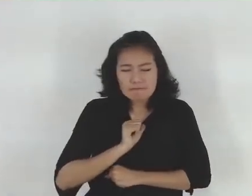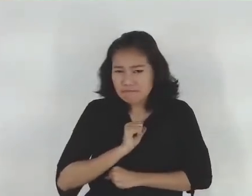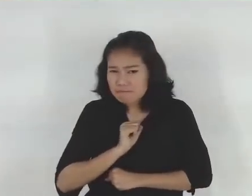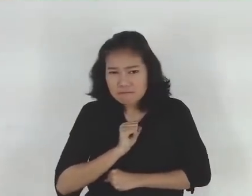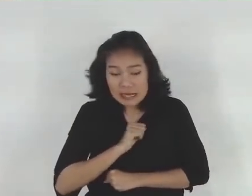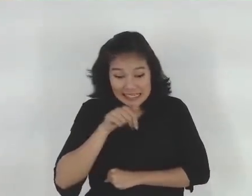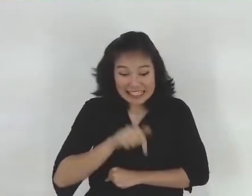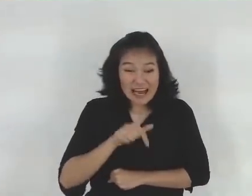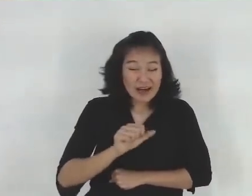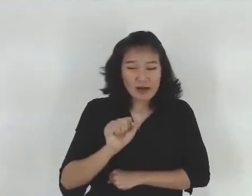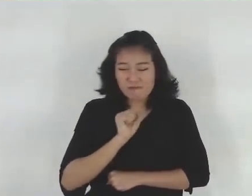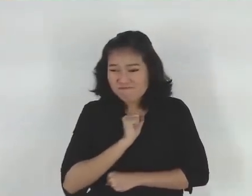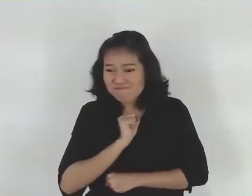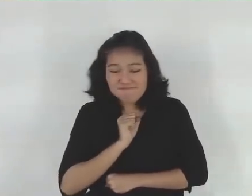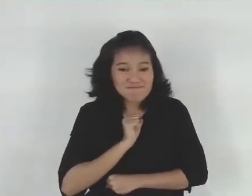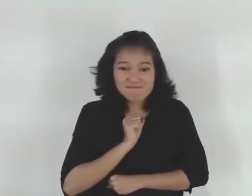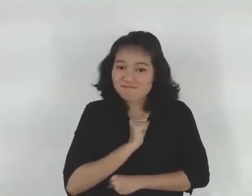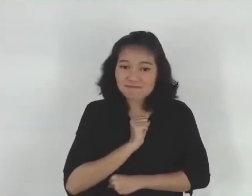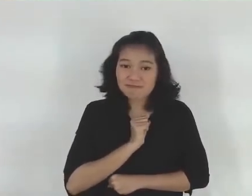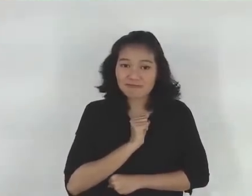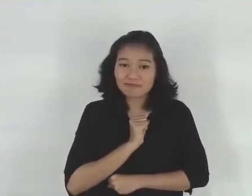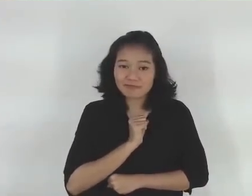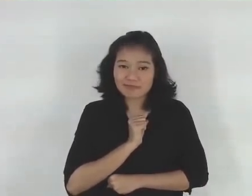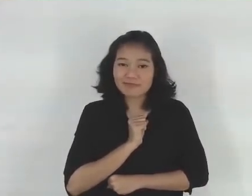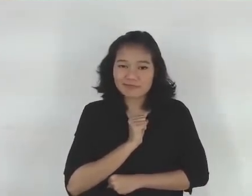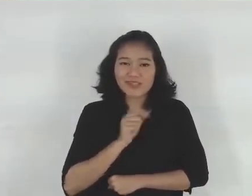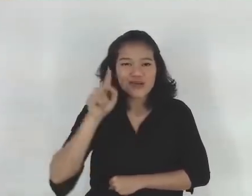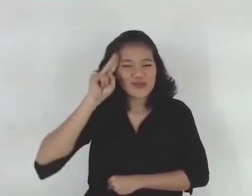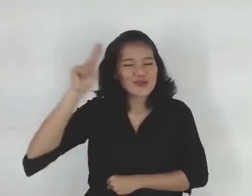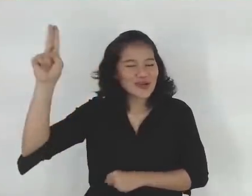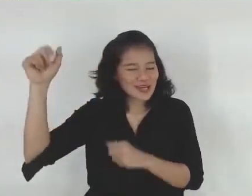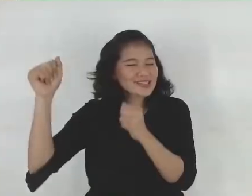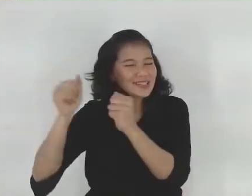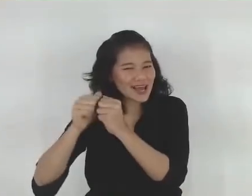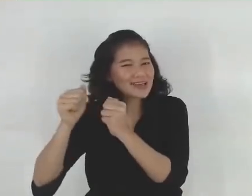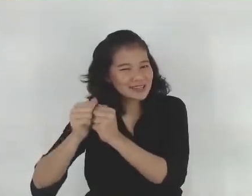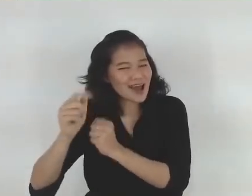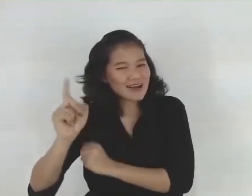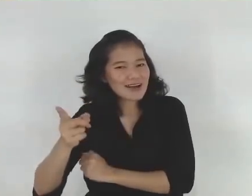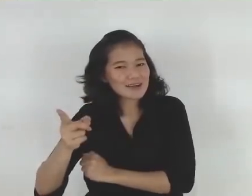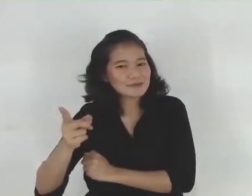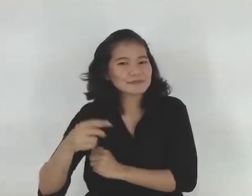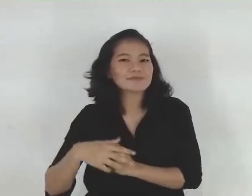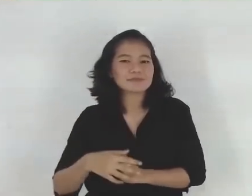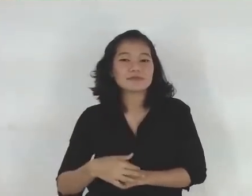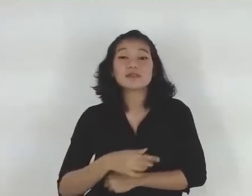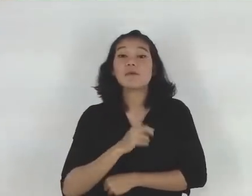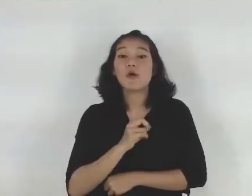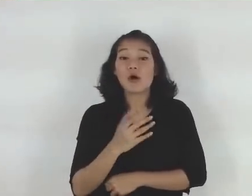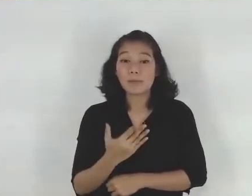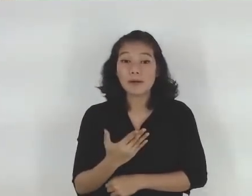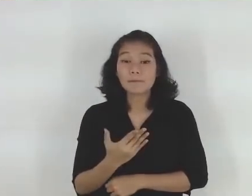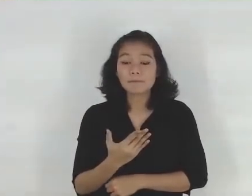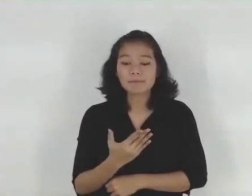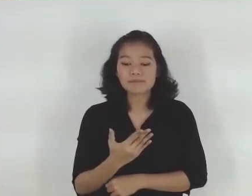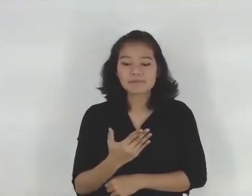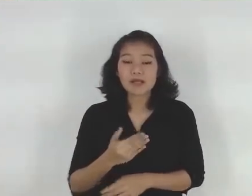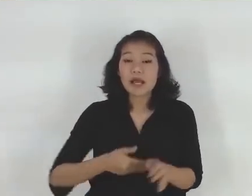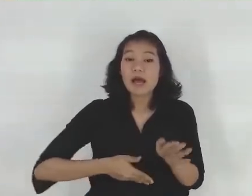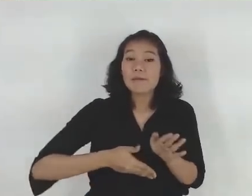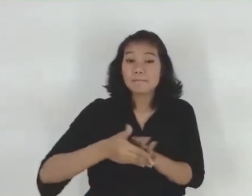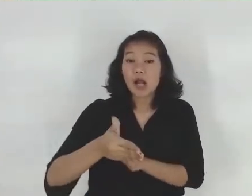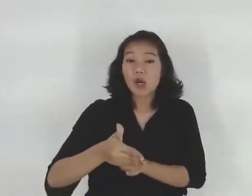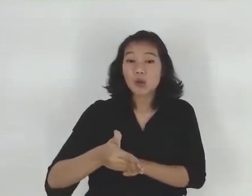pada saat ini ada janji Tuhan yang akan digenapi bahwa melalui